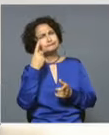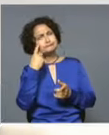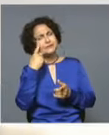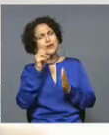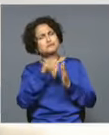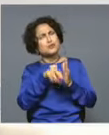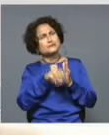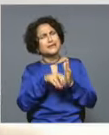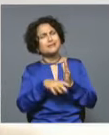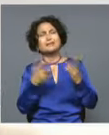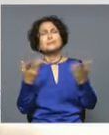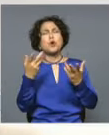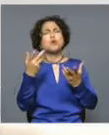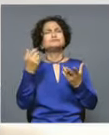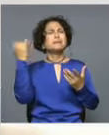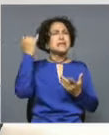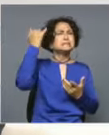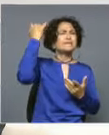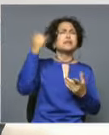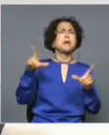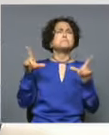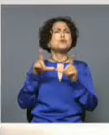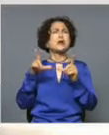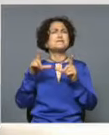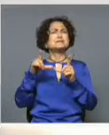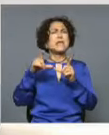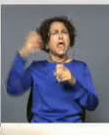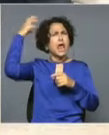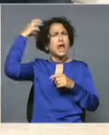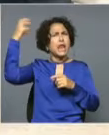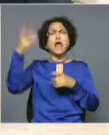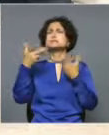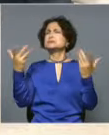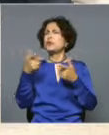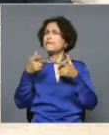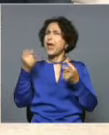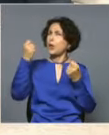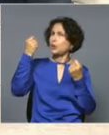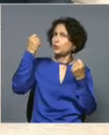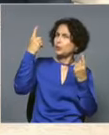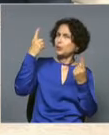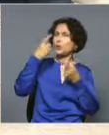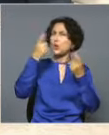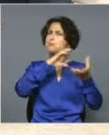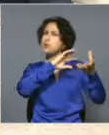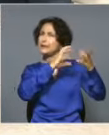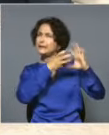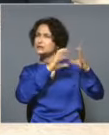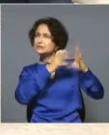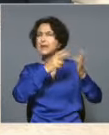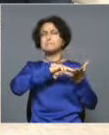направили. Казват, че по инициатива на Моравския княз, че това е един културно-политически проект с определени